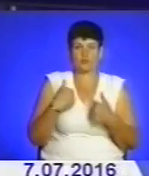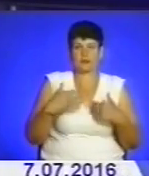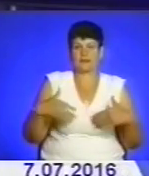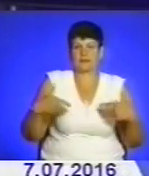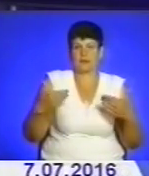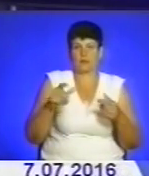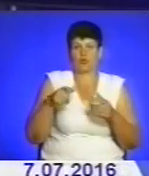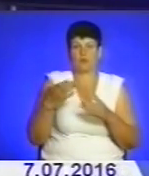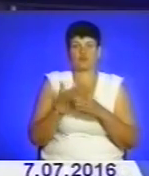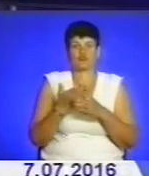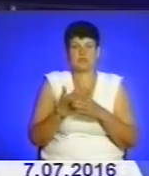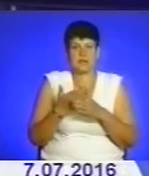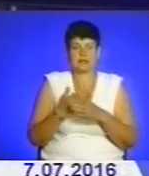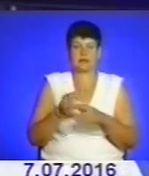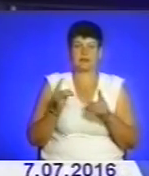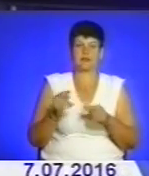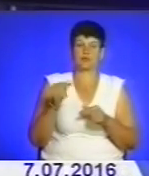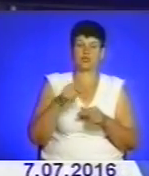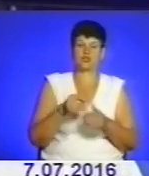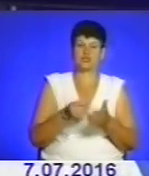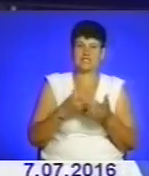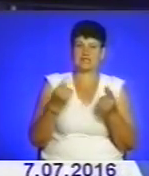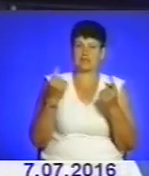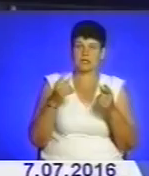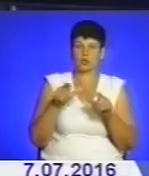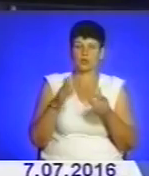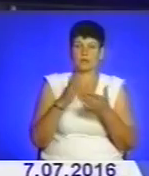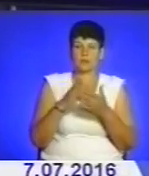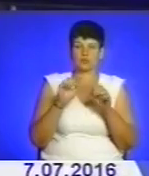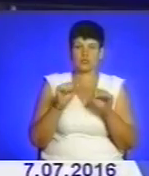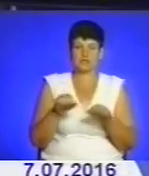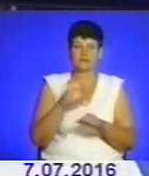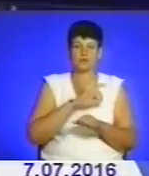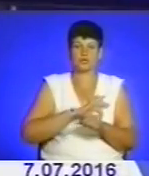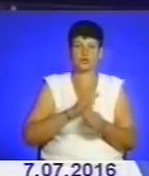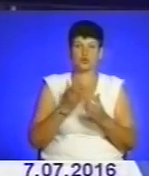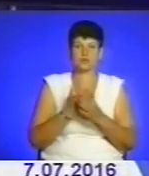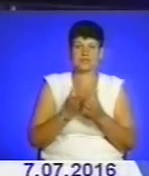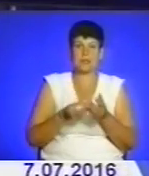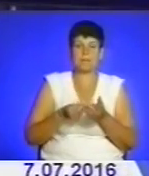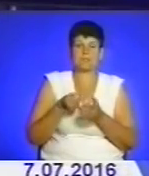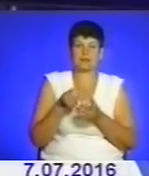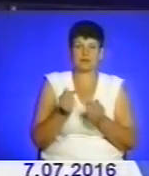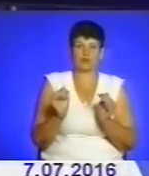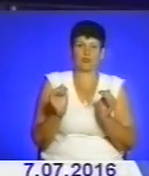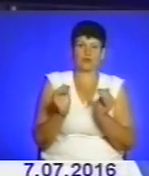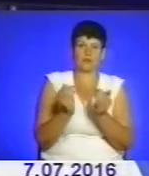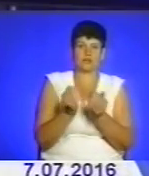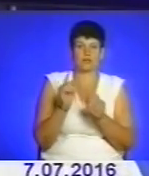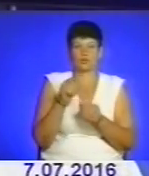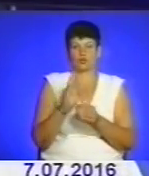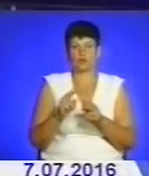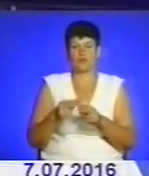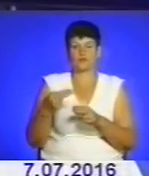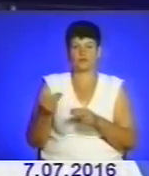людям субсидії, і навіть попри те, що ціни великі, люди мають нагоду скористатися субсидіями і платитимуть, скажімо, менше, чи їм відшкодовуватимуть.